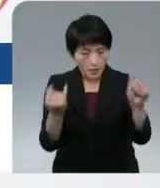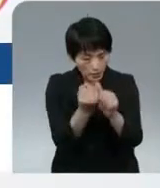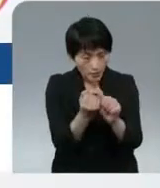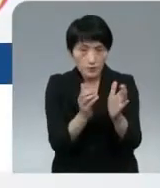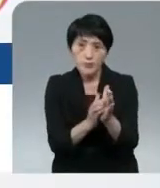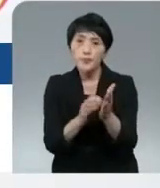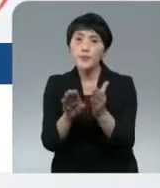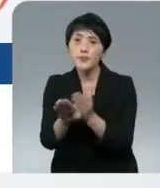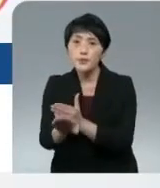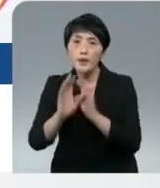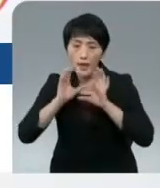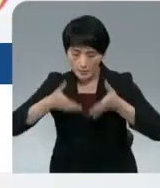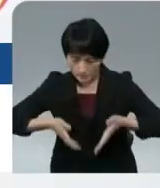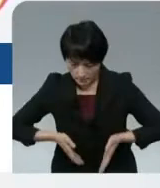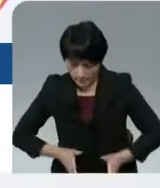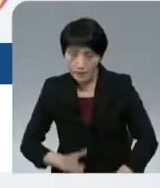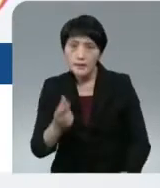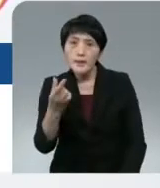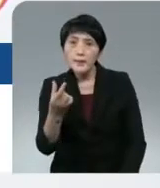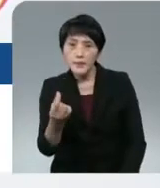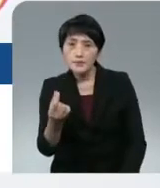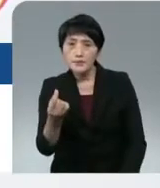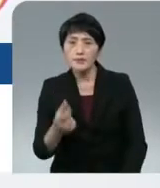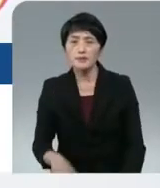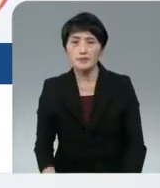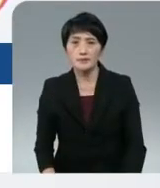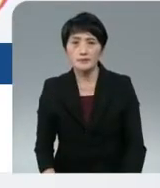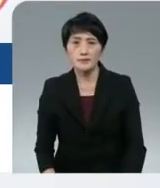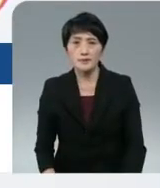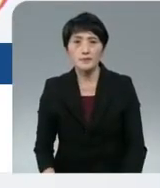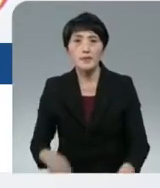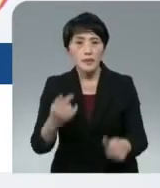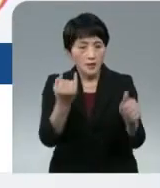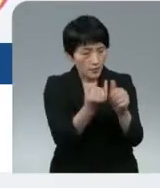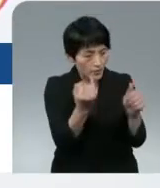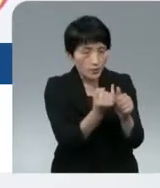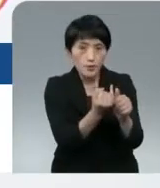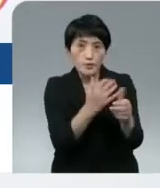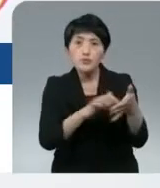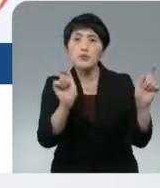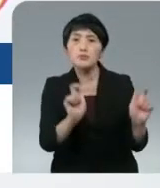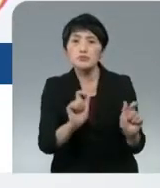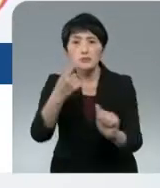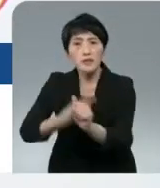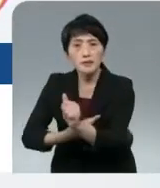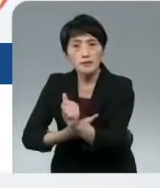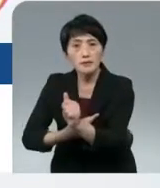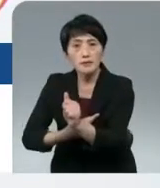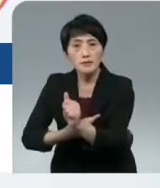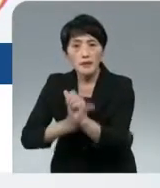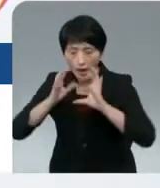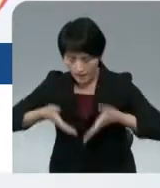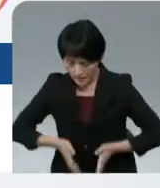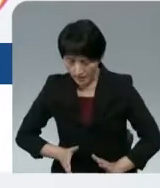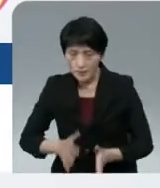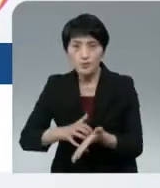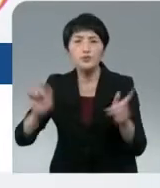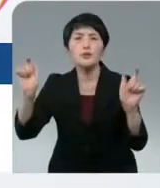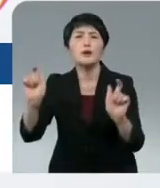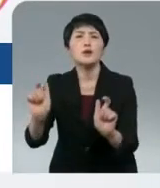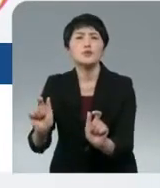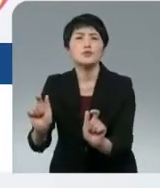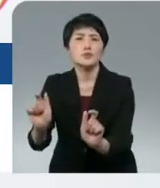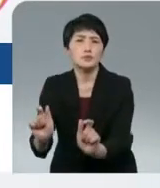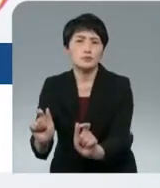ngoài ra số người nước ngoài nhập cảnh vào trong nước giảm giao dịch cổ với 19 cũng khiến số trường hợp kết hôn quốc tế giảm mạnh tới hơn 14 phần